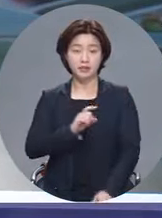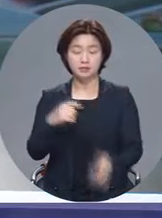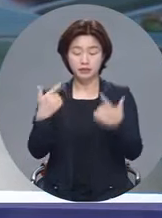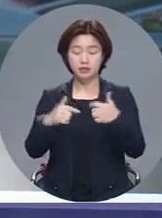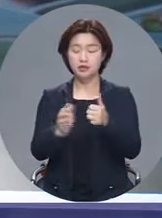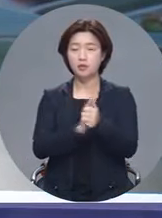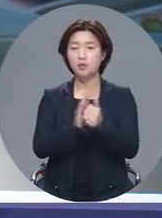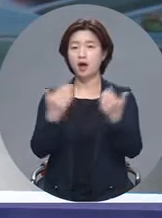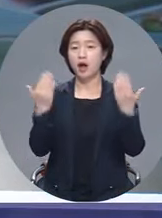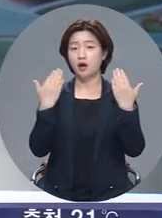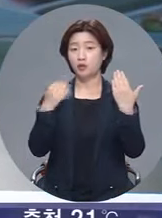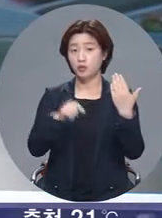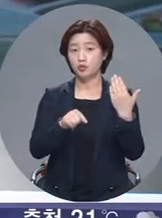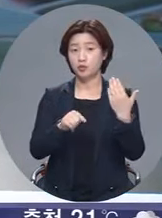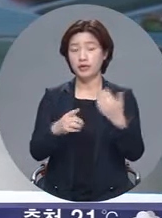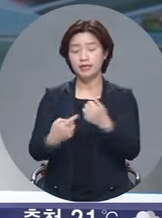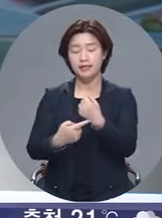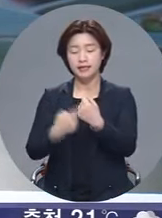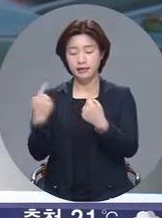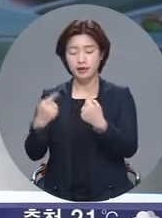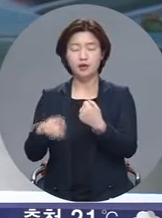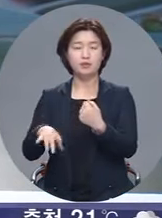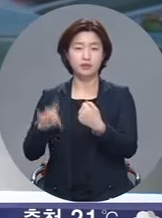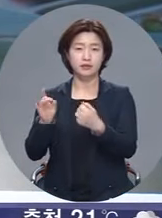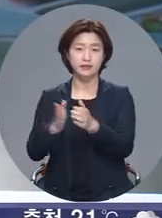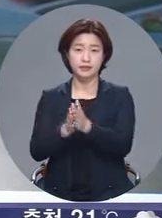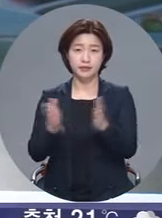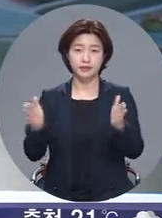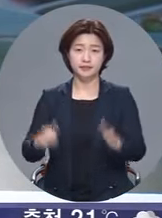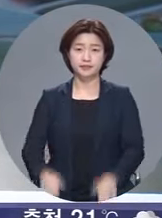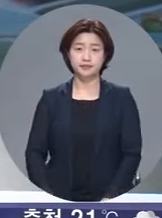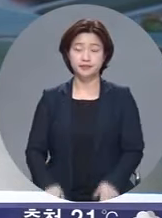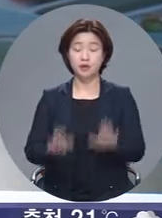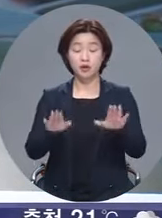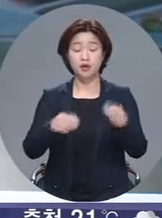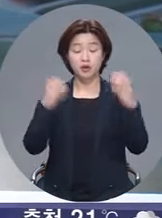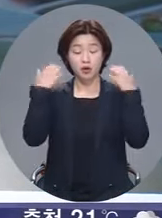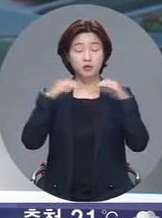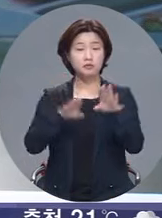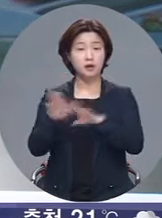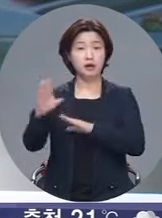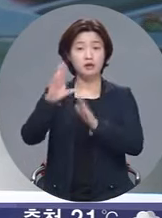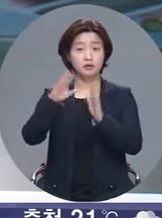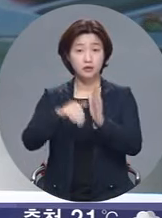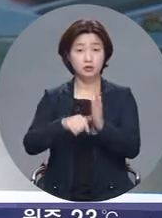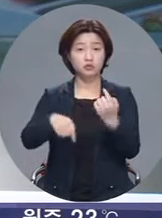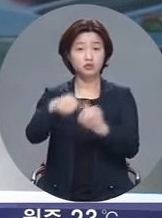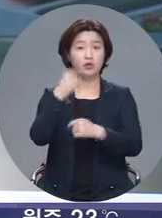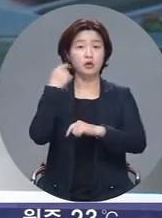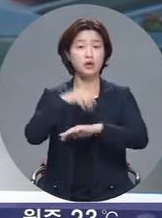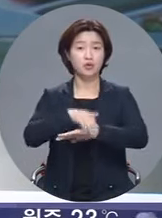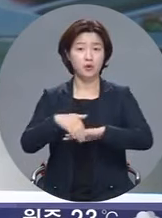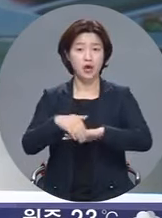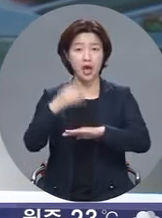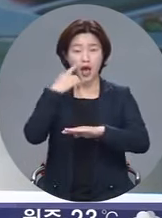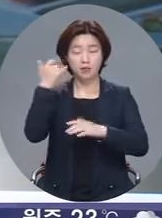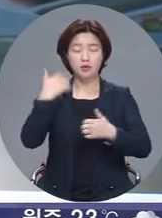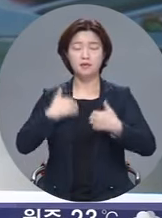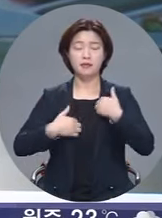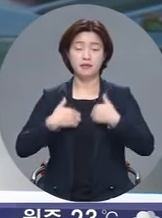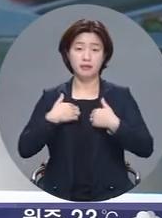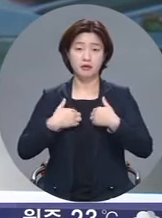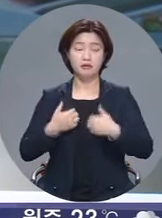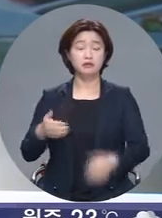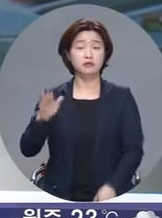1학년 학생을 대상으로 본격 시행됐는데요. 이번 여름방학에도 운영돼 일단 학부모들의 반응이 좋습니다.